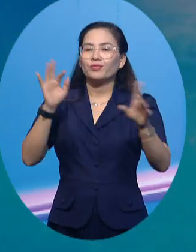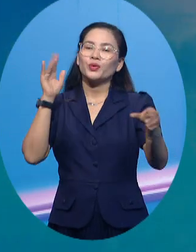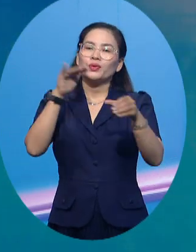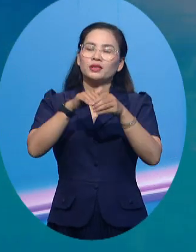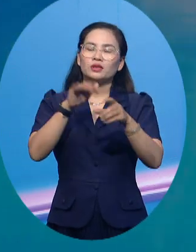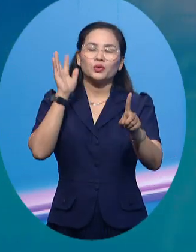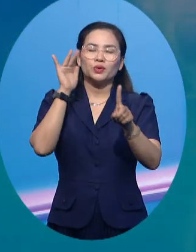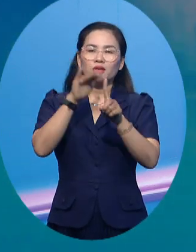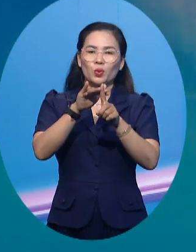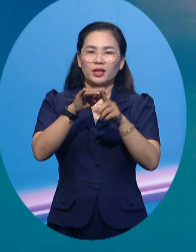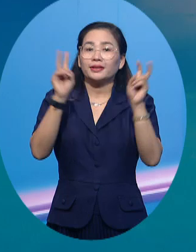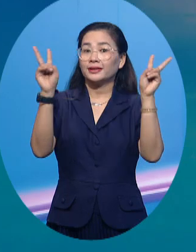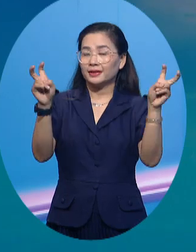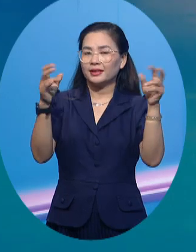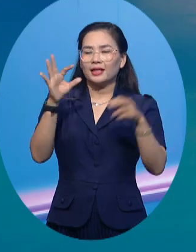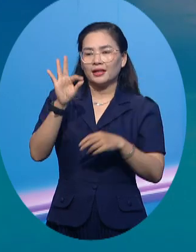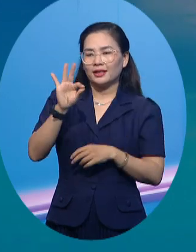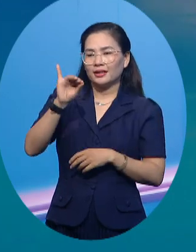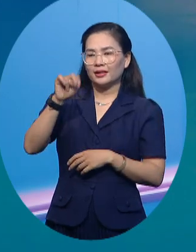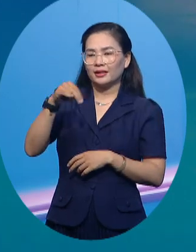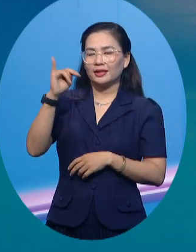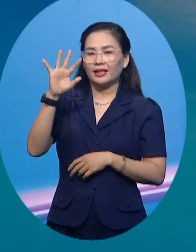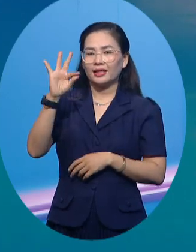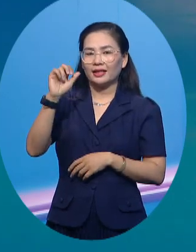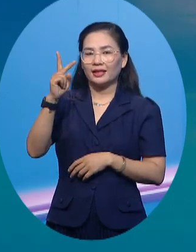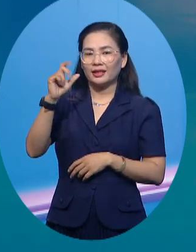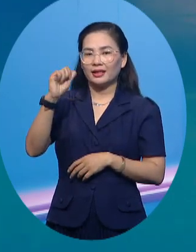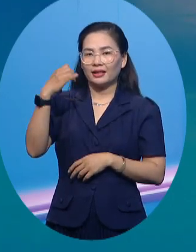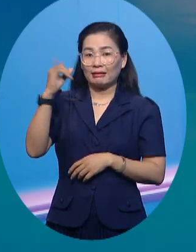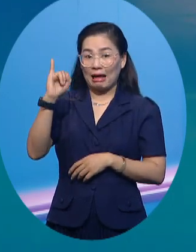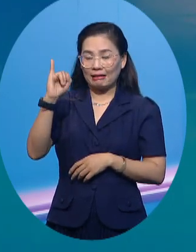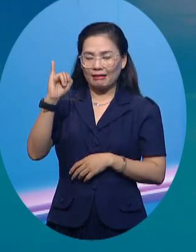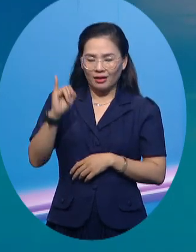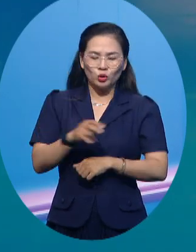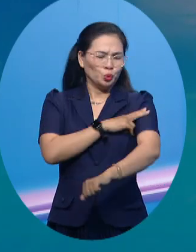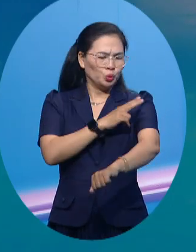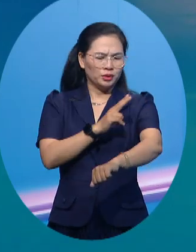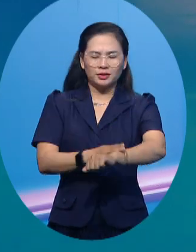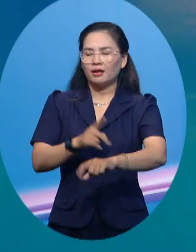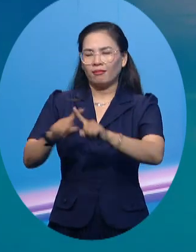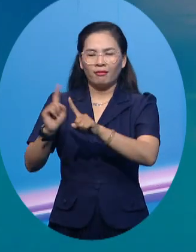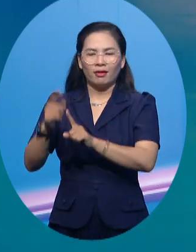dụng tại Việt Nam với sự tham gia của các chuyên gia pháp lý đến từ Pháp, Mỹ, Đài Loan, Trung Quốc và Việt Nam.